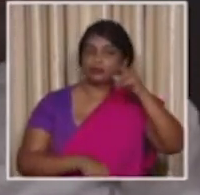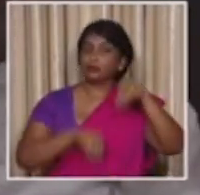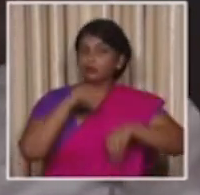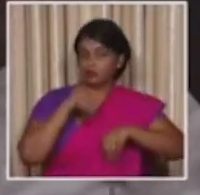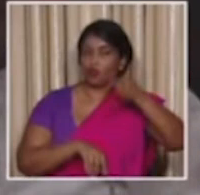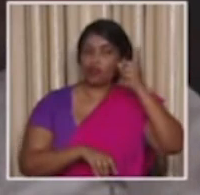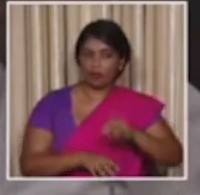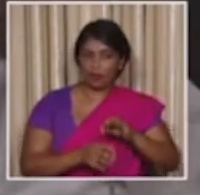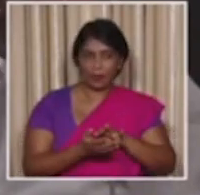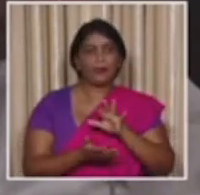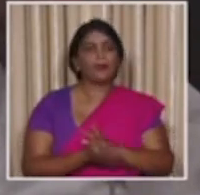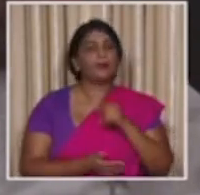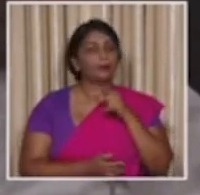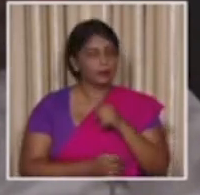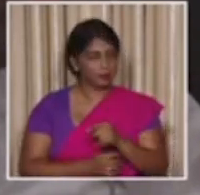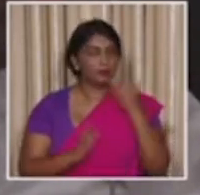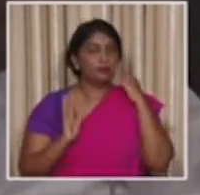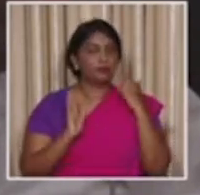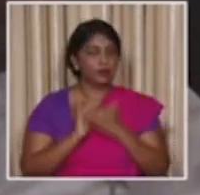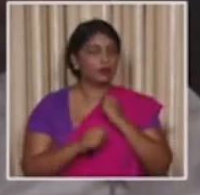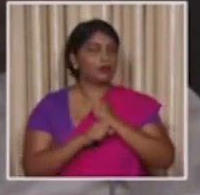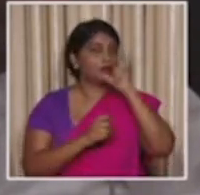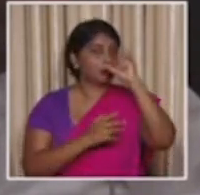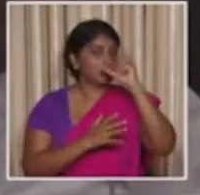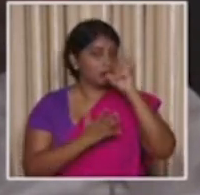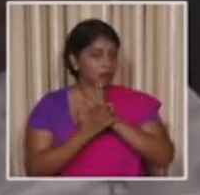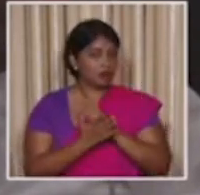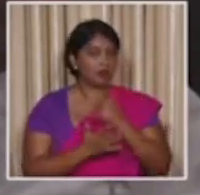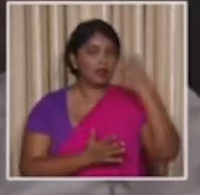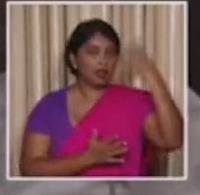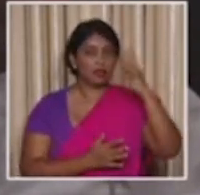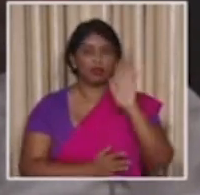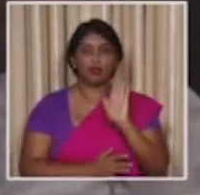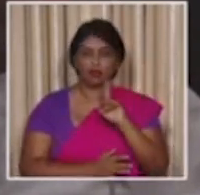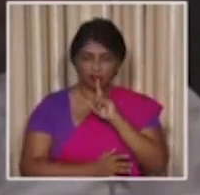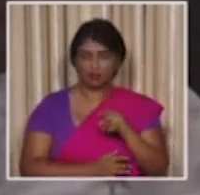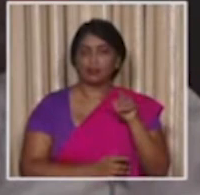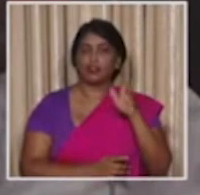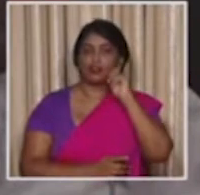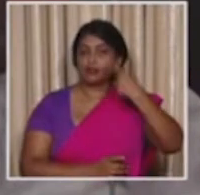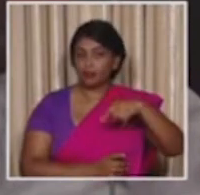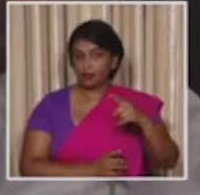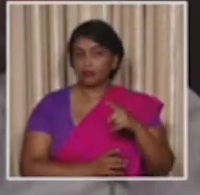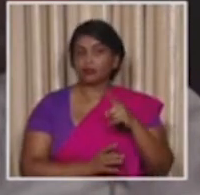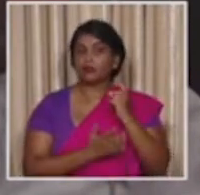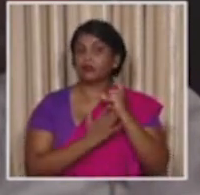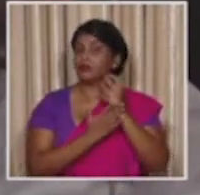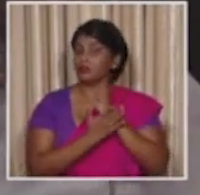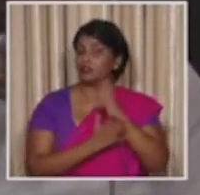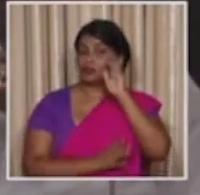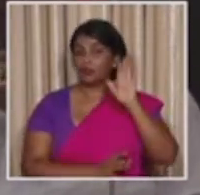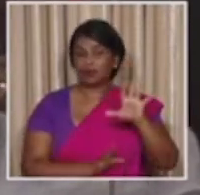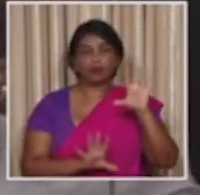කිරීම. මෙන්න මේ කාරණේම තමයි අංක ව්‍යවස්ථාවේ 4 අයන්නේ කියලා තින්නේ. ජනතාවගේ ව්‍යවස්ථාදායක බලය ජනතාව